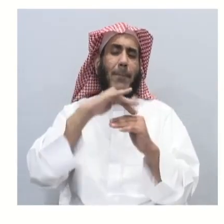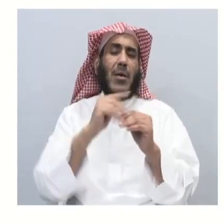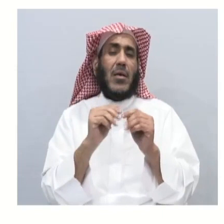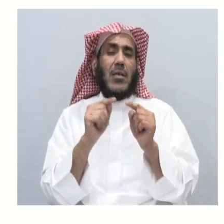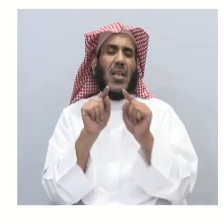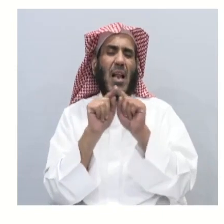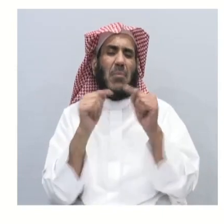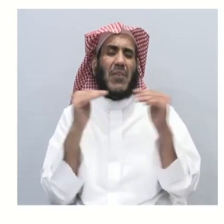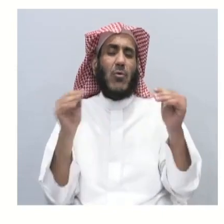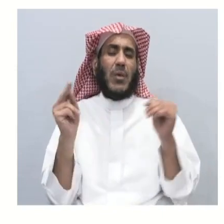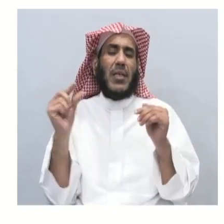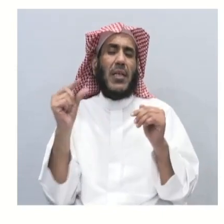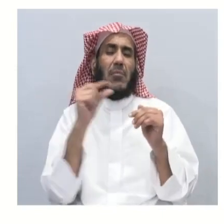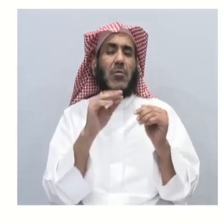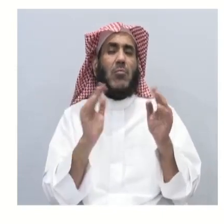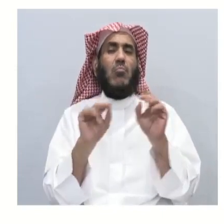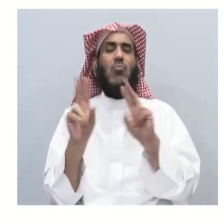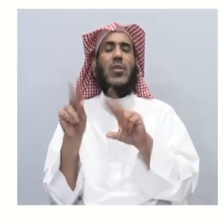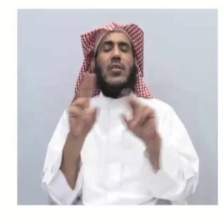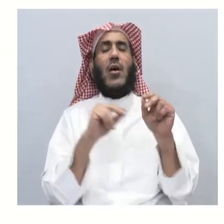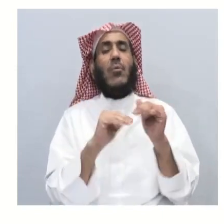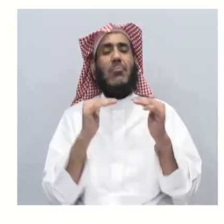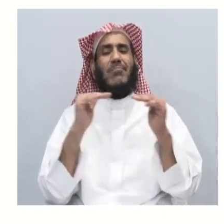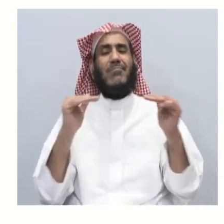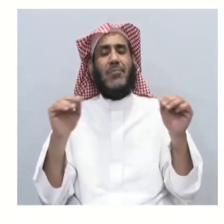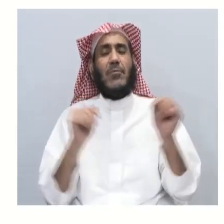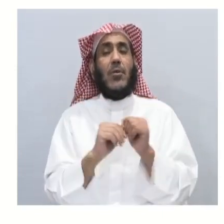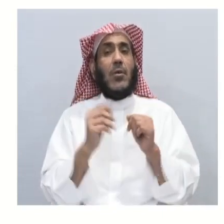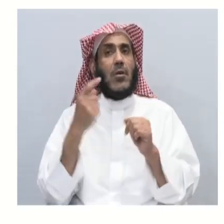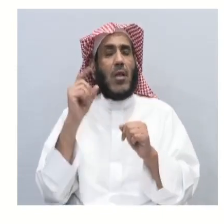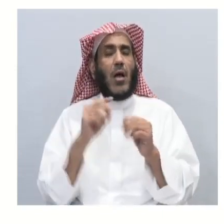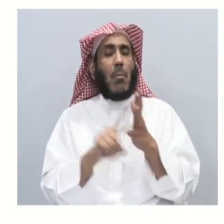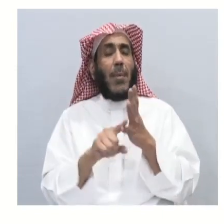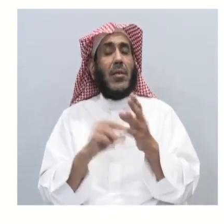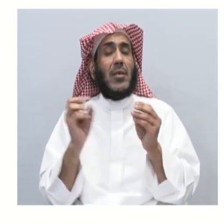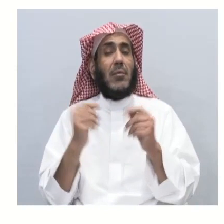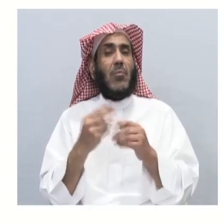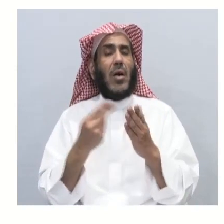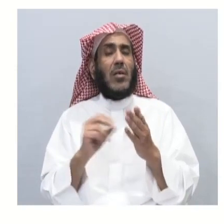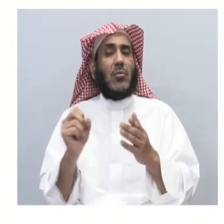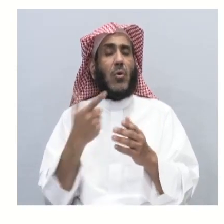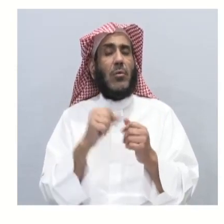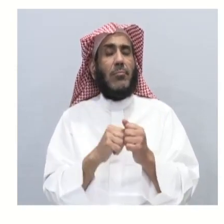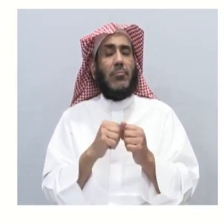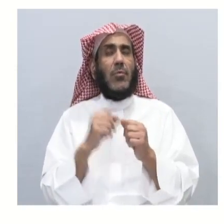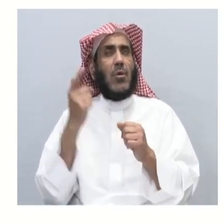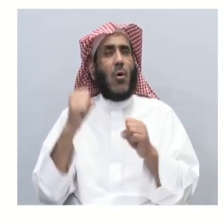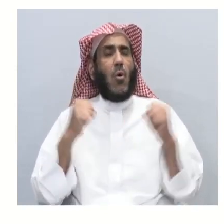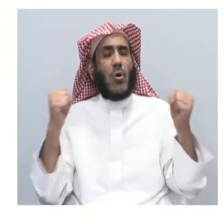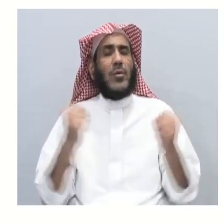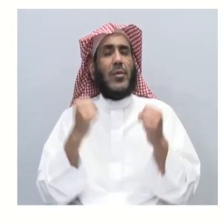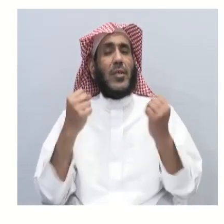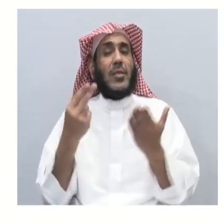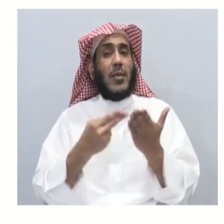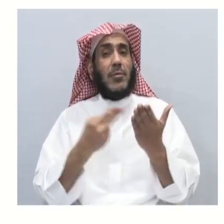بين الكلمات متساوية. إذا نتذكر مبادئ خط الرقعة ونقوم بالتدرب على